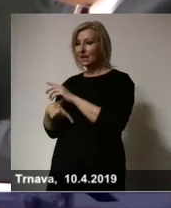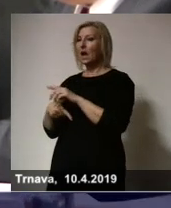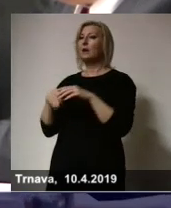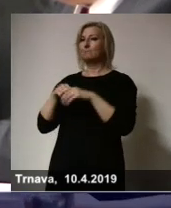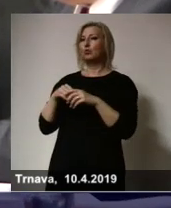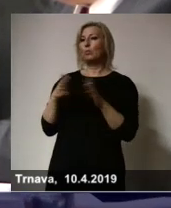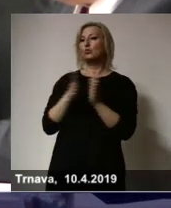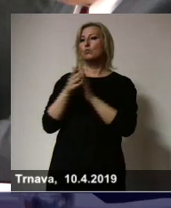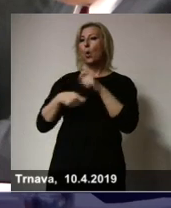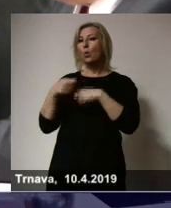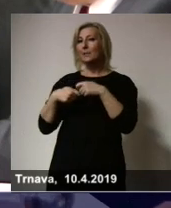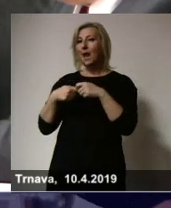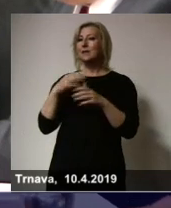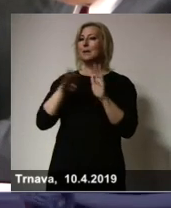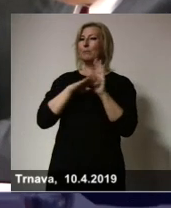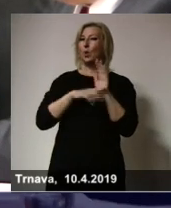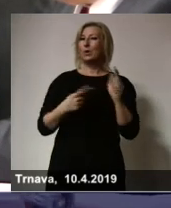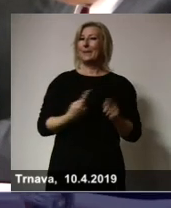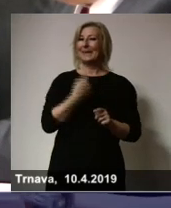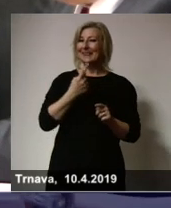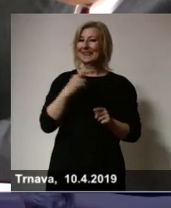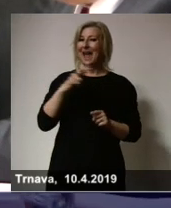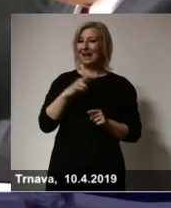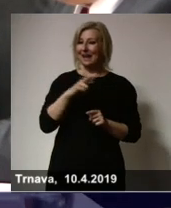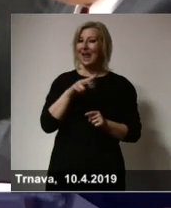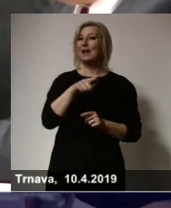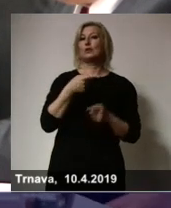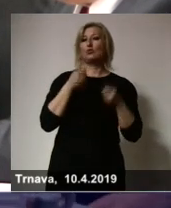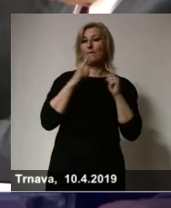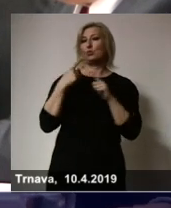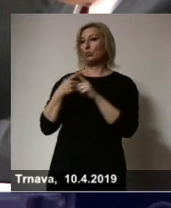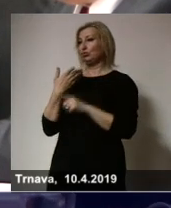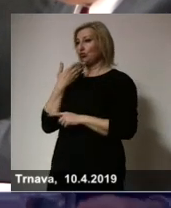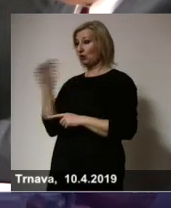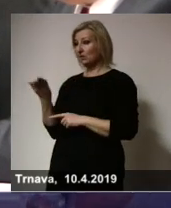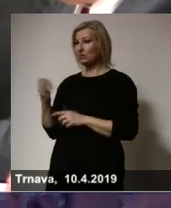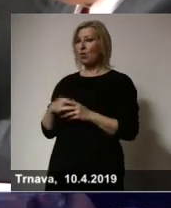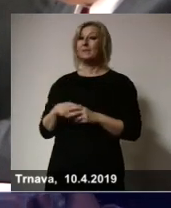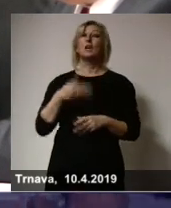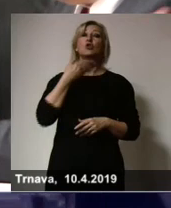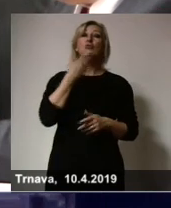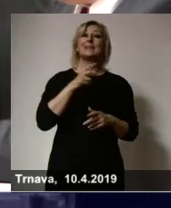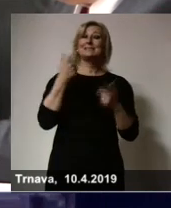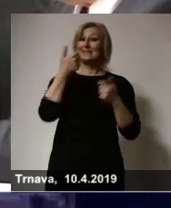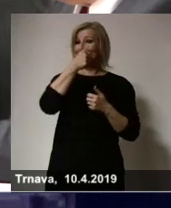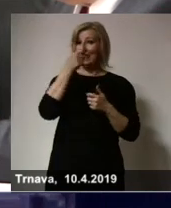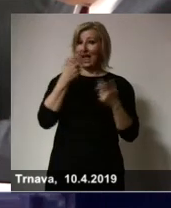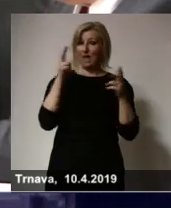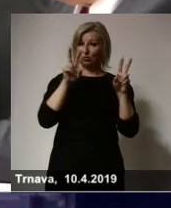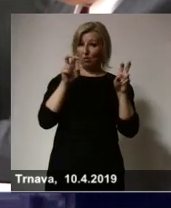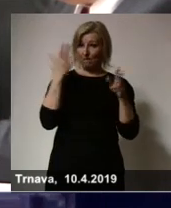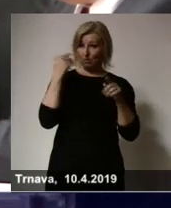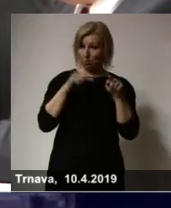Česká republika. Materiál bol oproti pôvodnému navrhovaný premenovaný z českého názvu na slovenský ekvivalent aj na